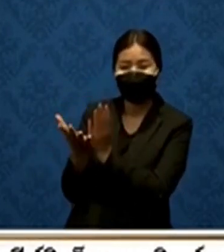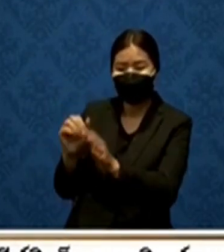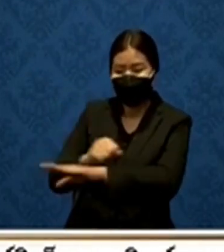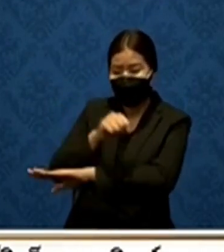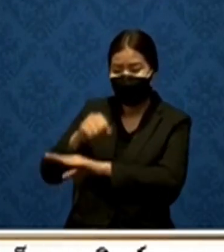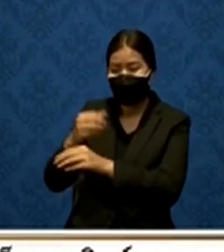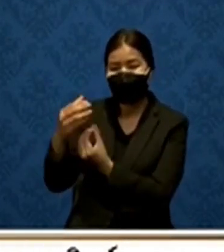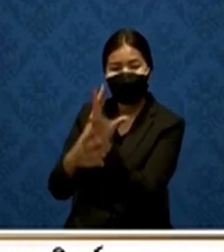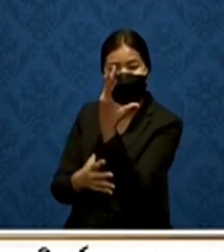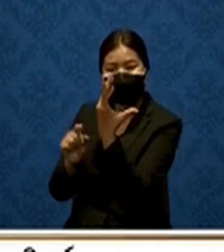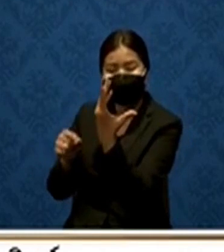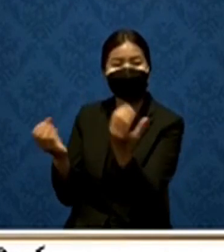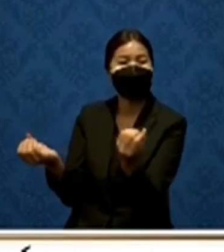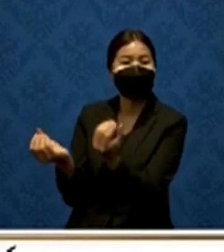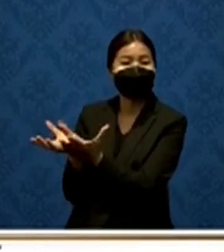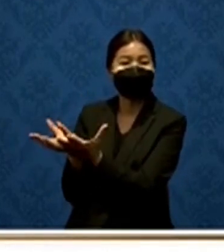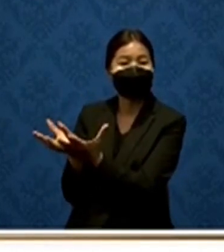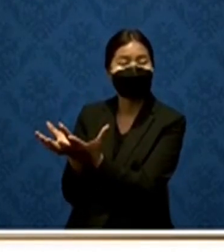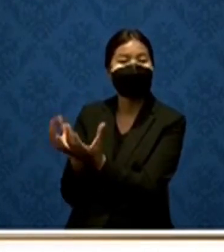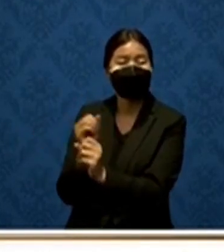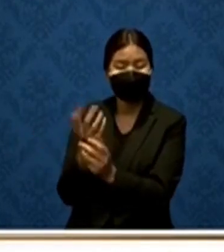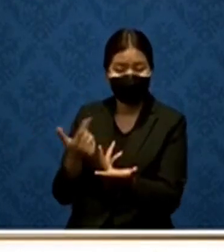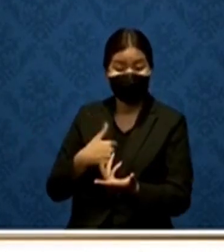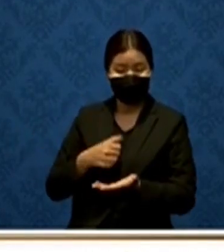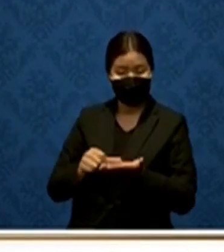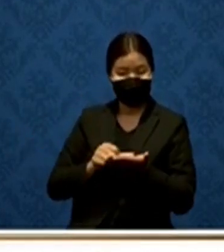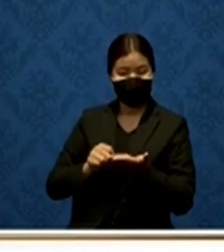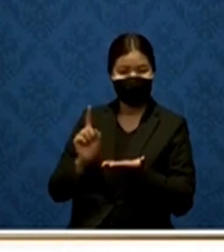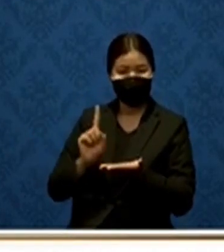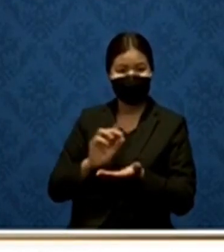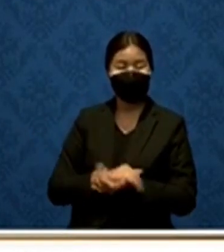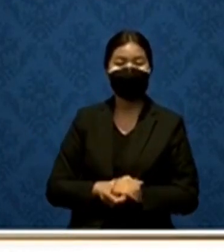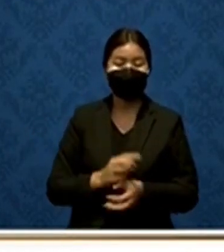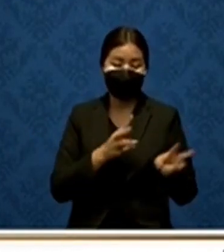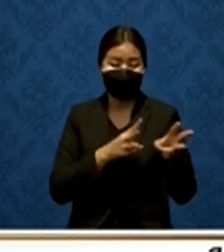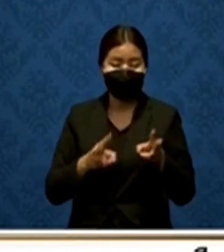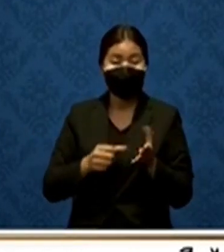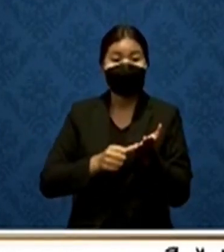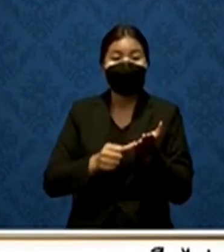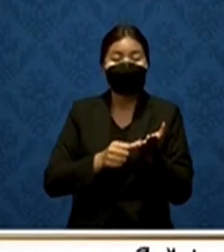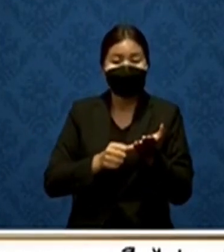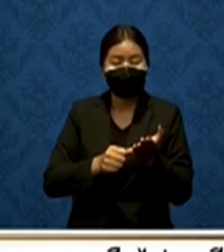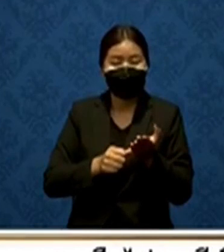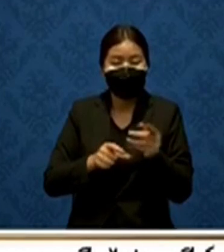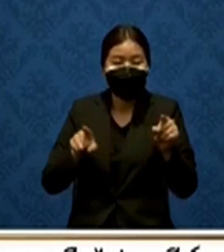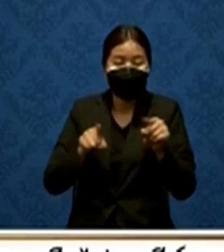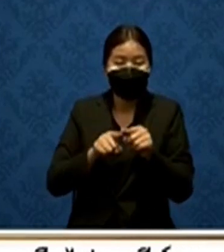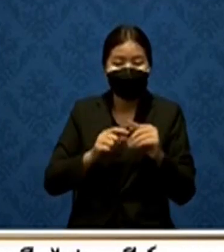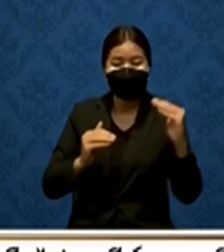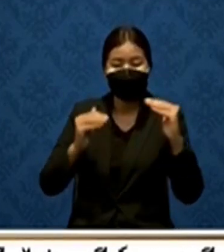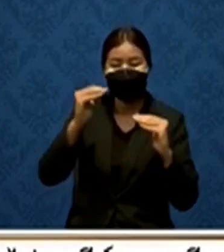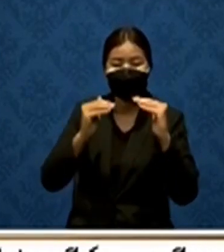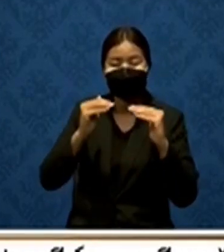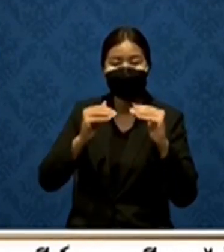ครับสิงที่ผมทำก็คือใช้วิธีการแก้ปัญหาแบบวินวินโมเดล